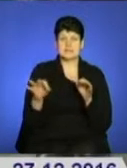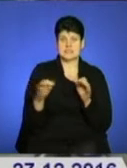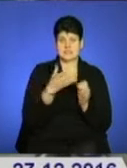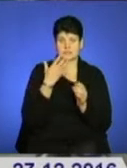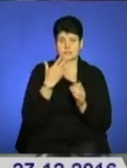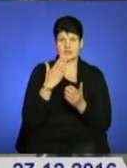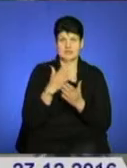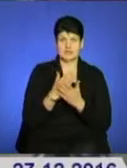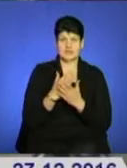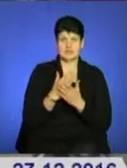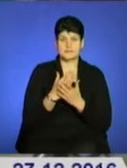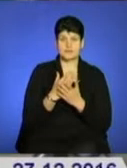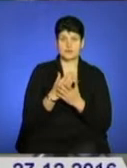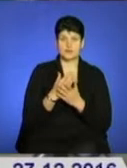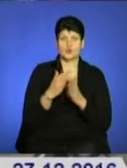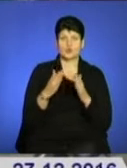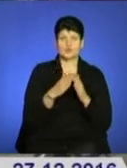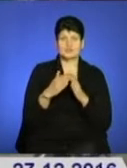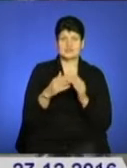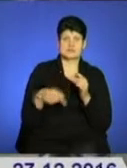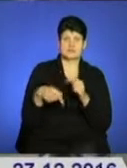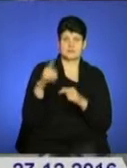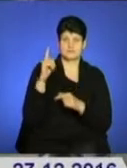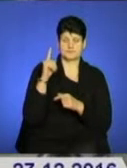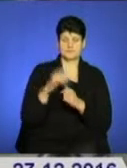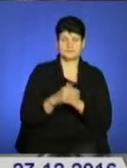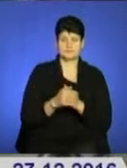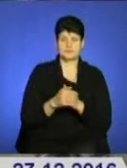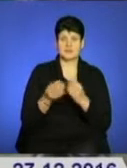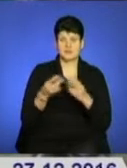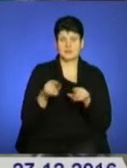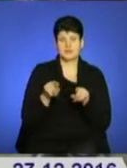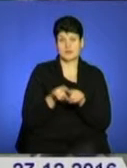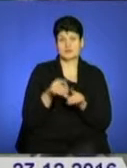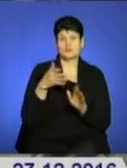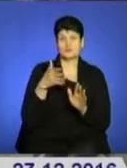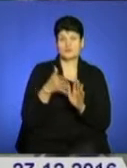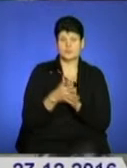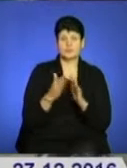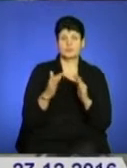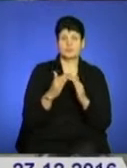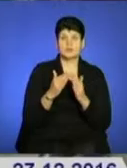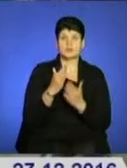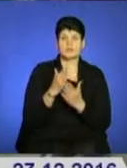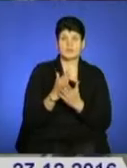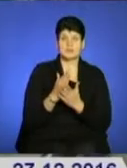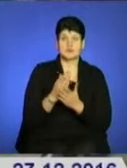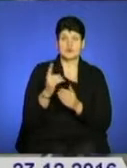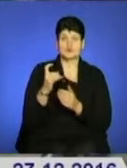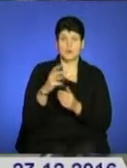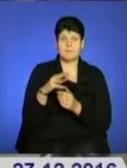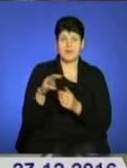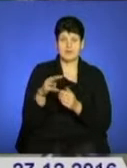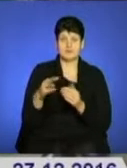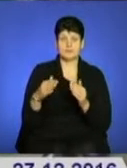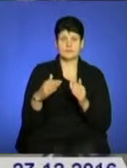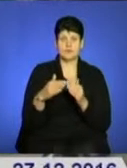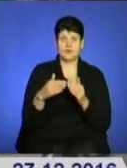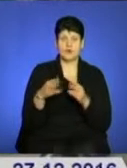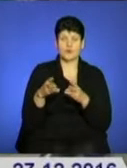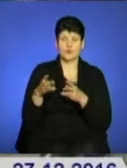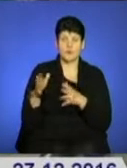значна відключень від централізованого опалення, і ці мешканці не оплачують за місця загального користування, і ці мешканці не